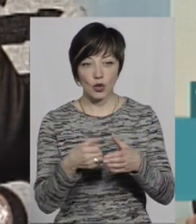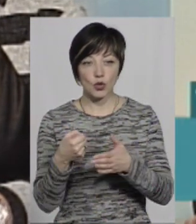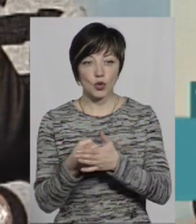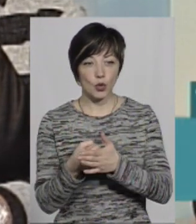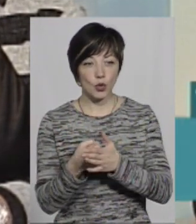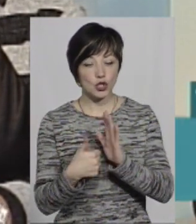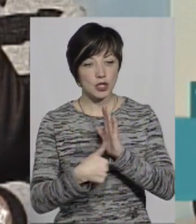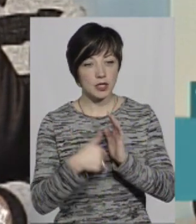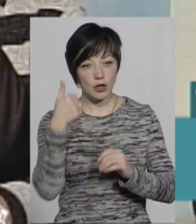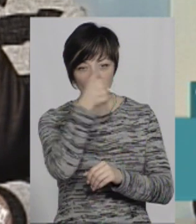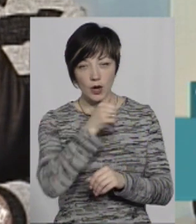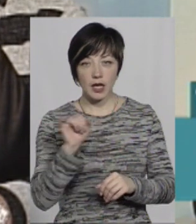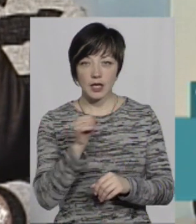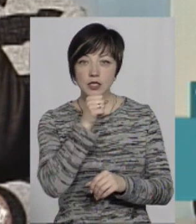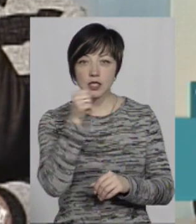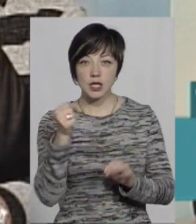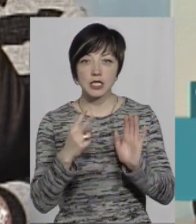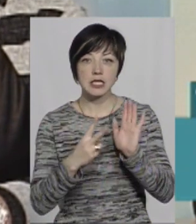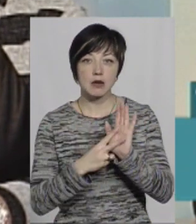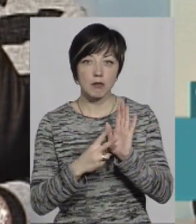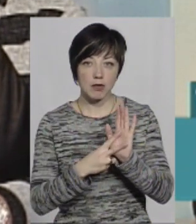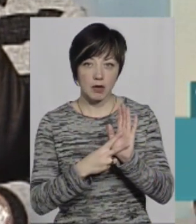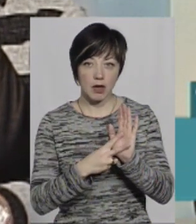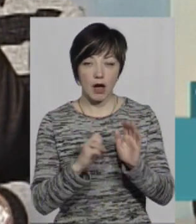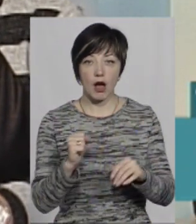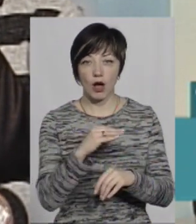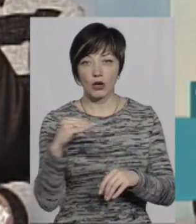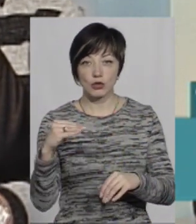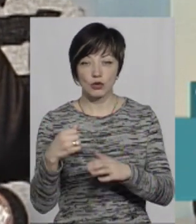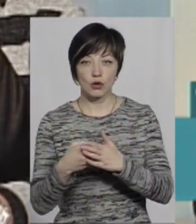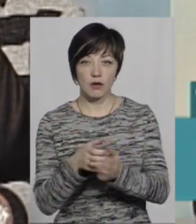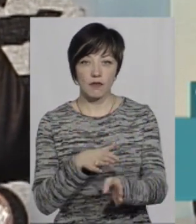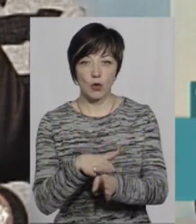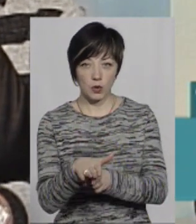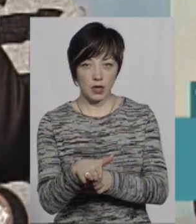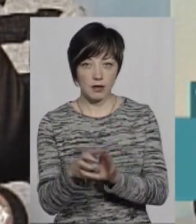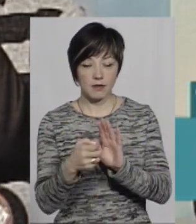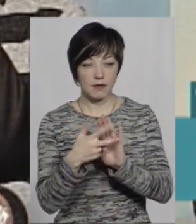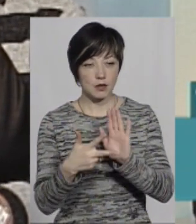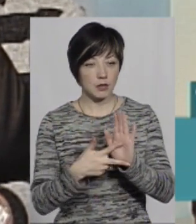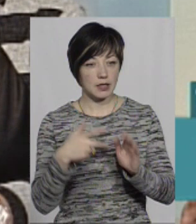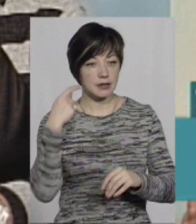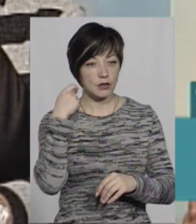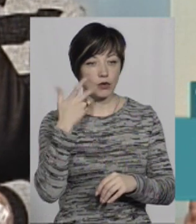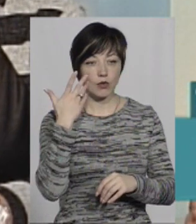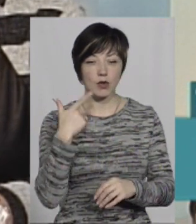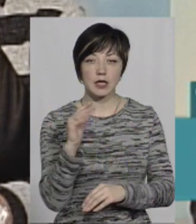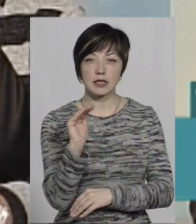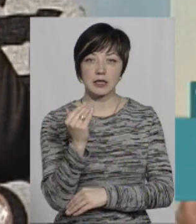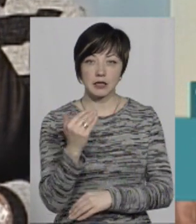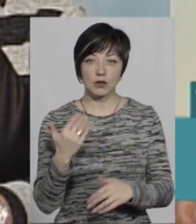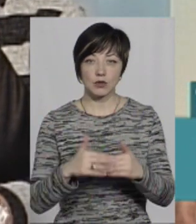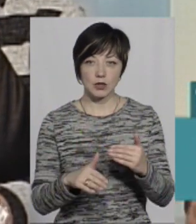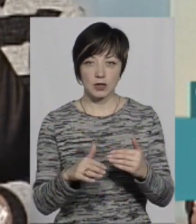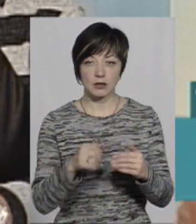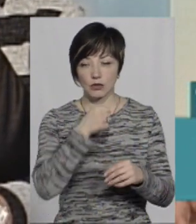до 6 років, і діти старше 7 років, аж до виконання 18 років, коли вона